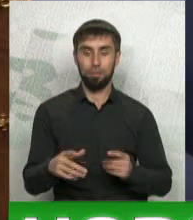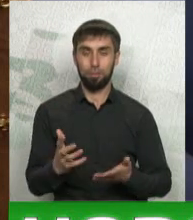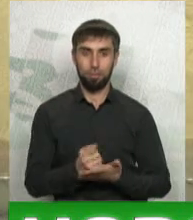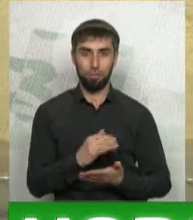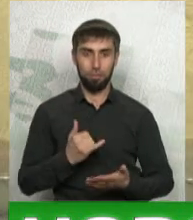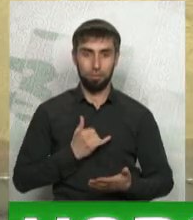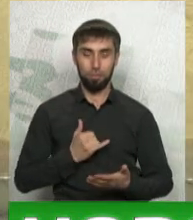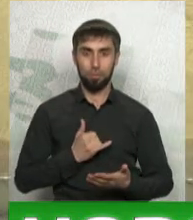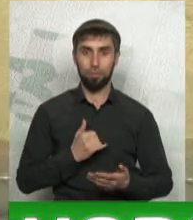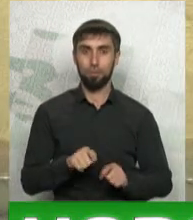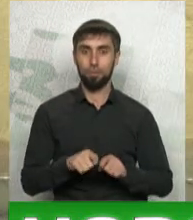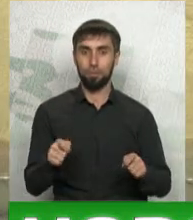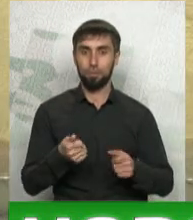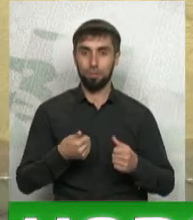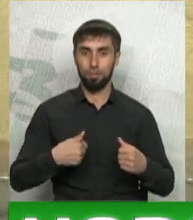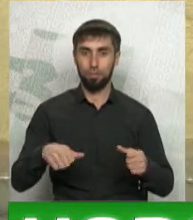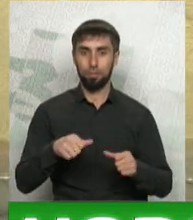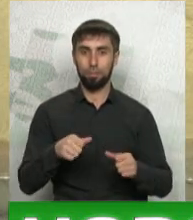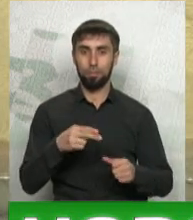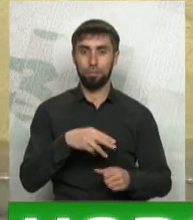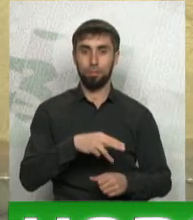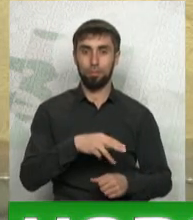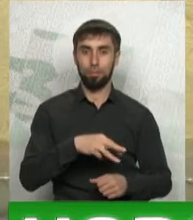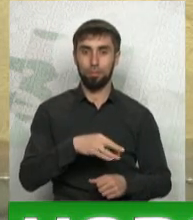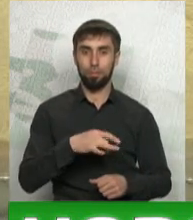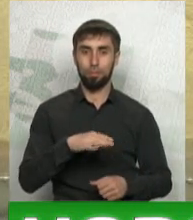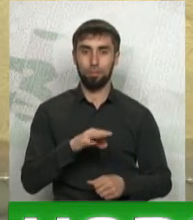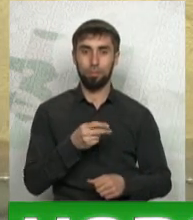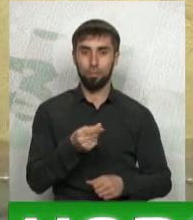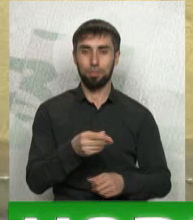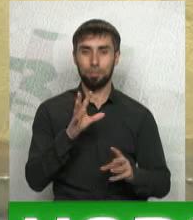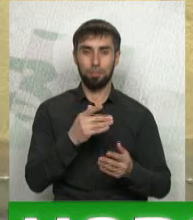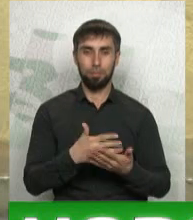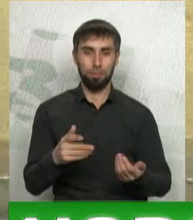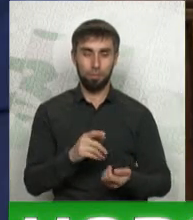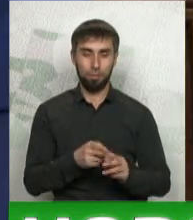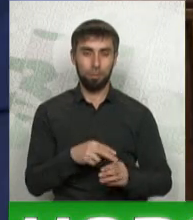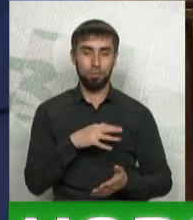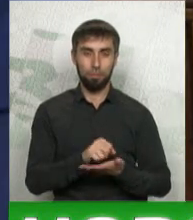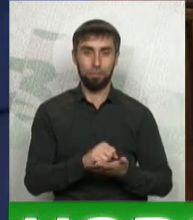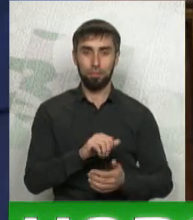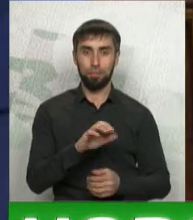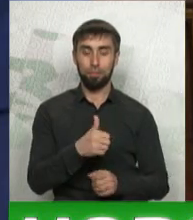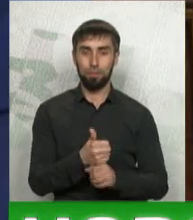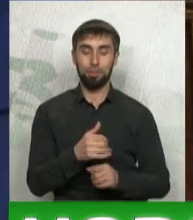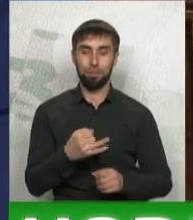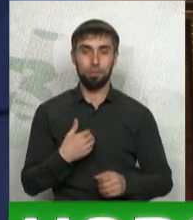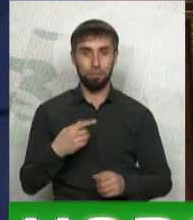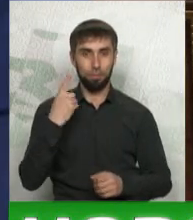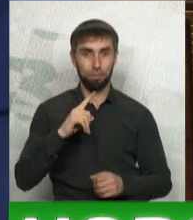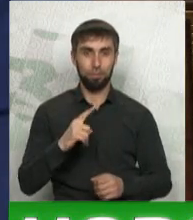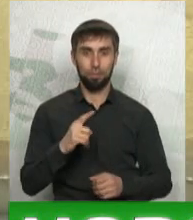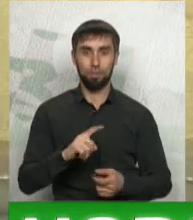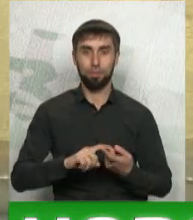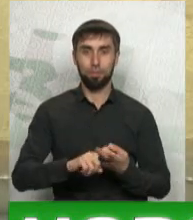у нас создал коничива помыть спалите на плоту по всем этим и занимаются с главами и я думаю что